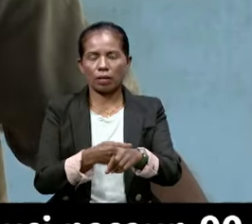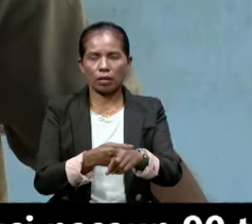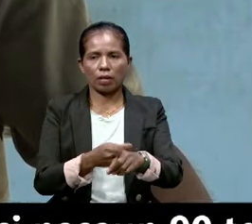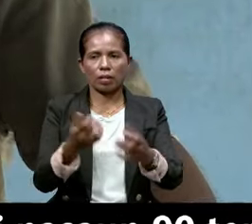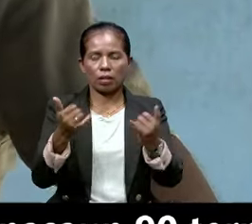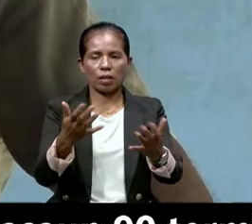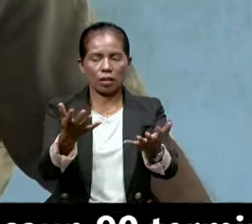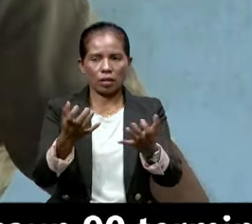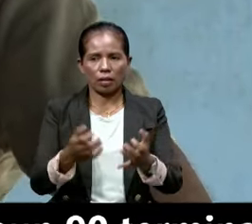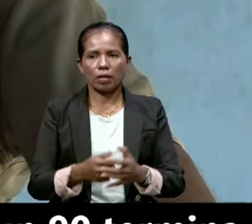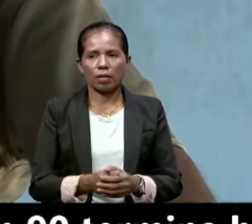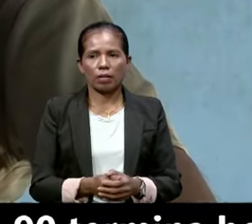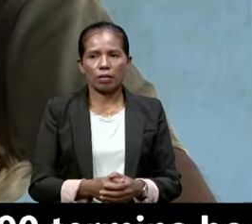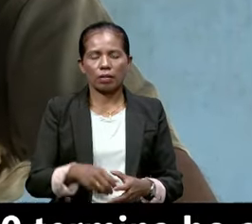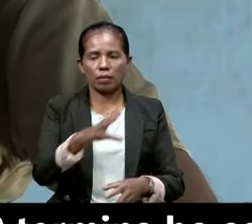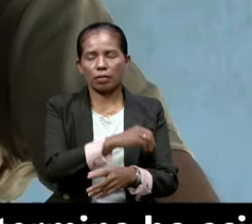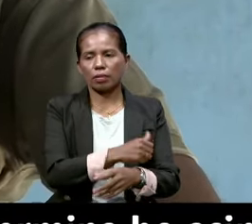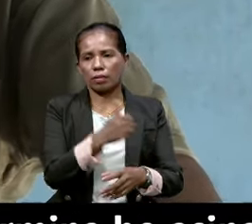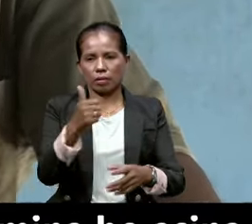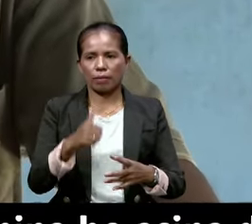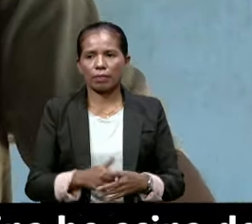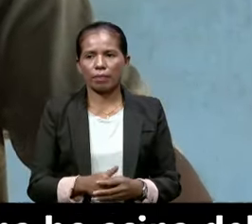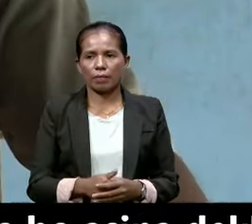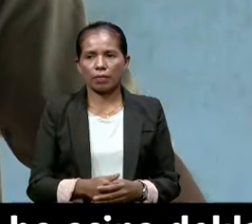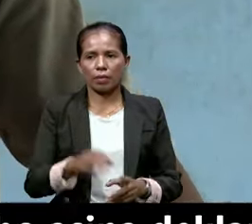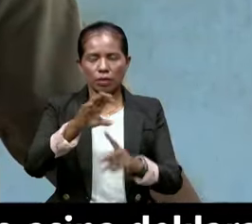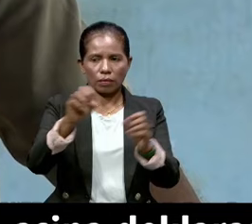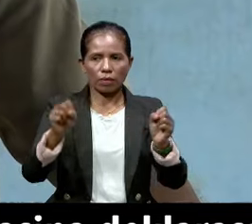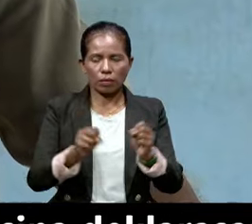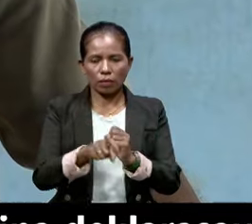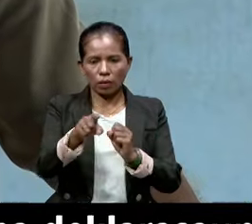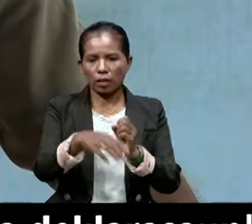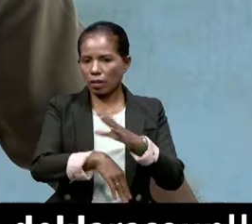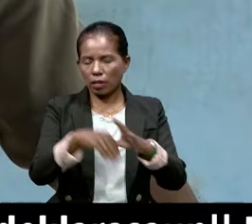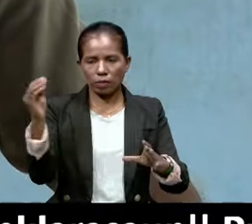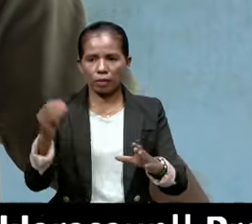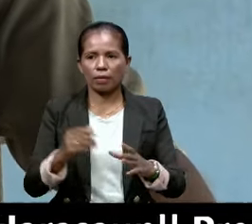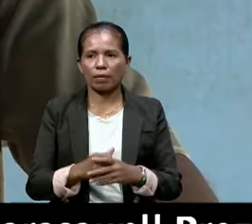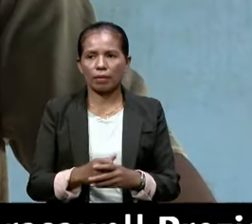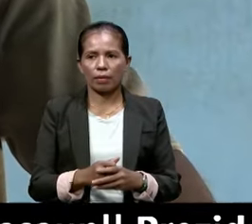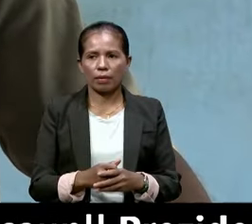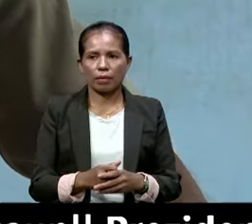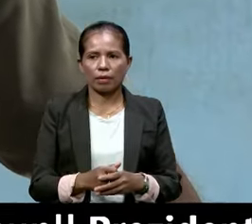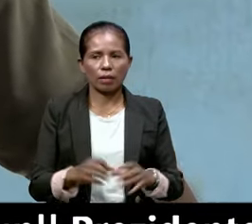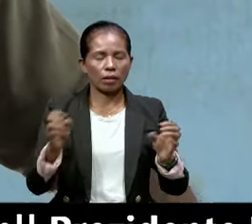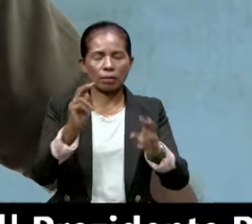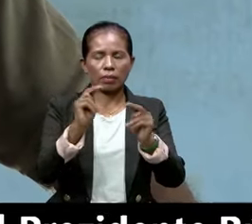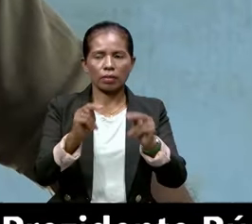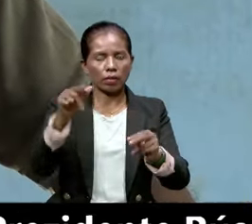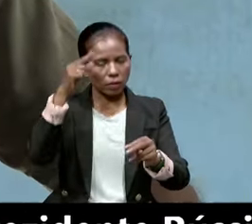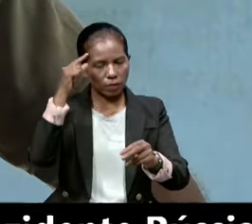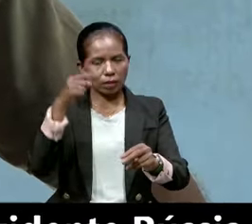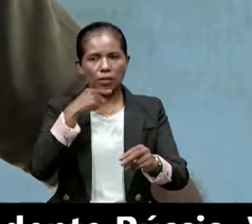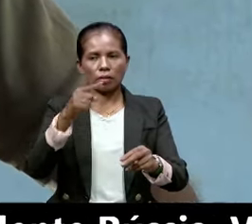ne akar kalau saya, ane sa kafe te siwa. Antara si fisik wate tenen, olak saya ga. Ne la la presisa governo central mai